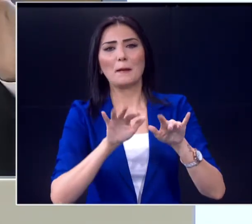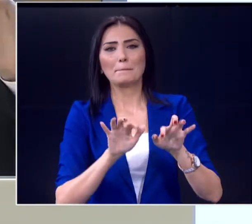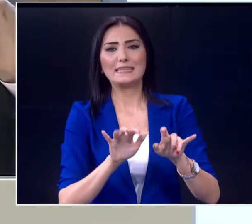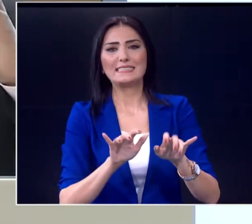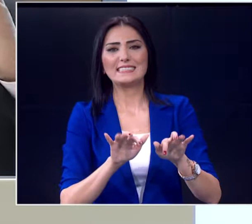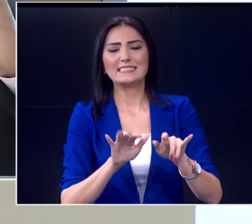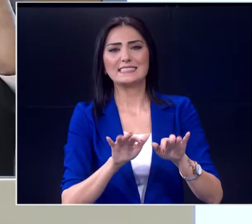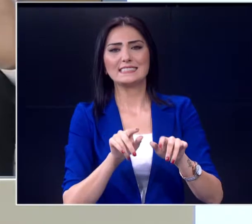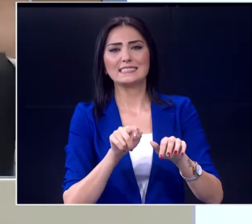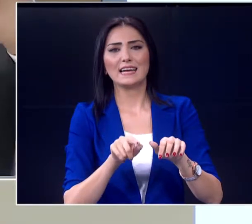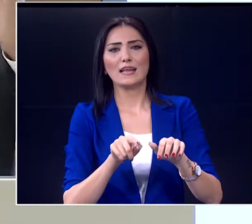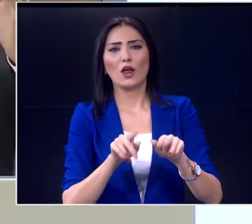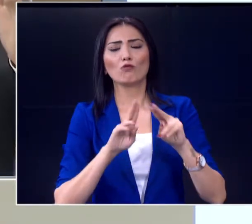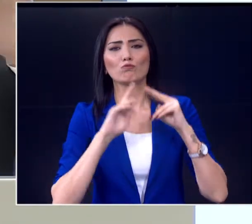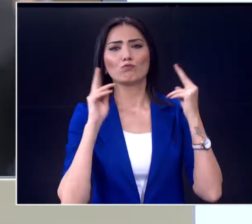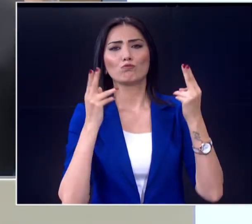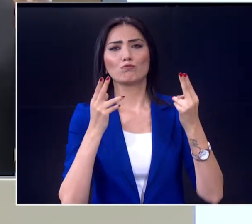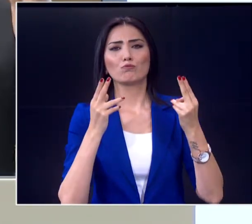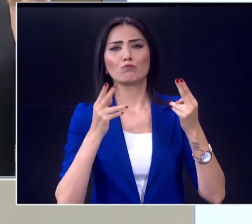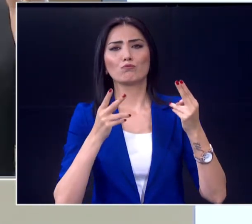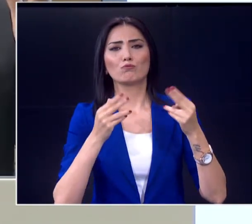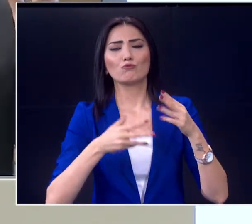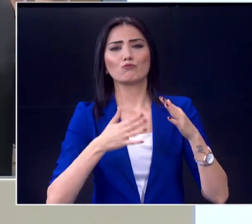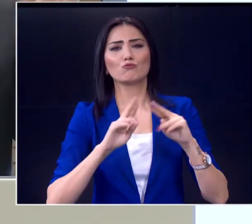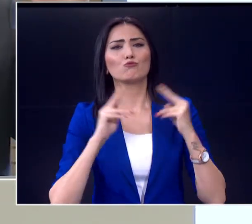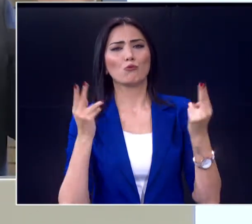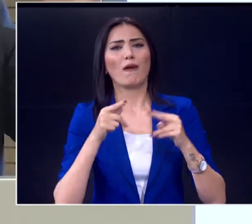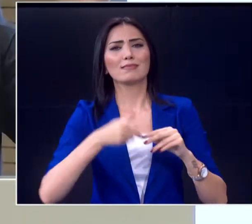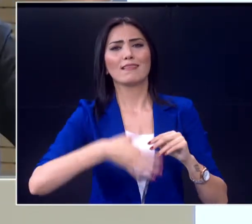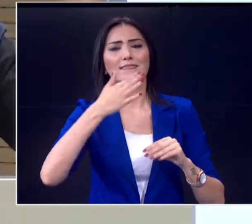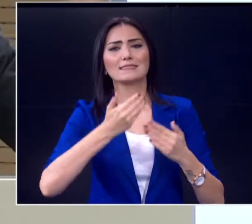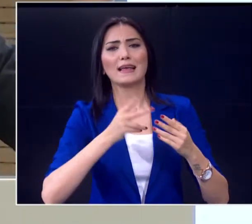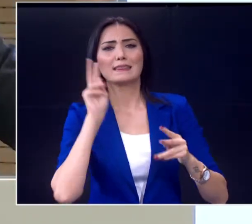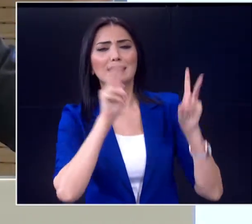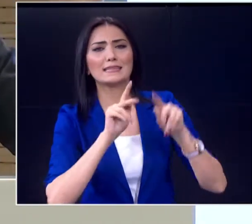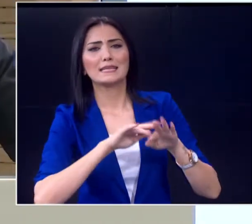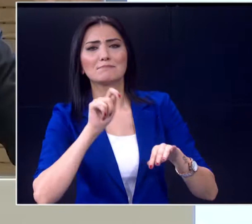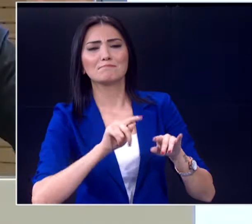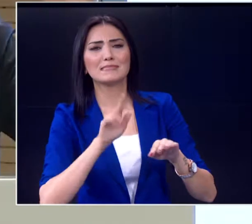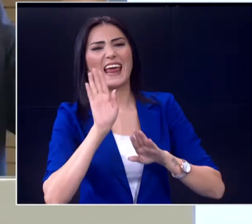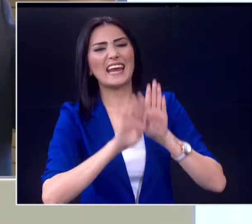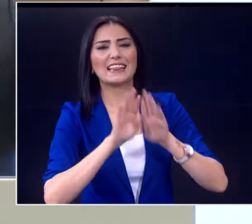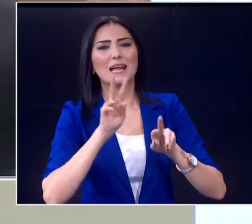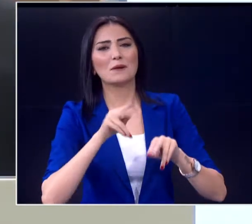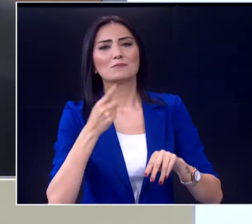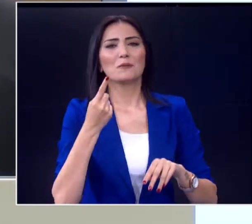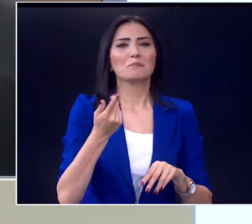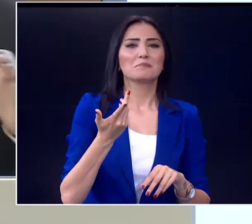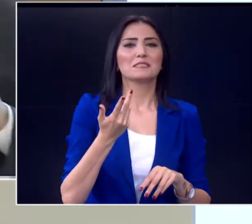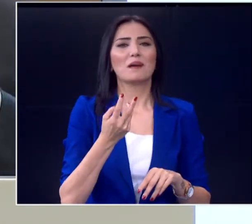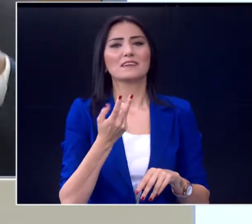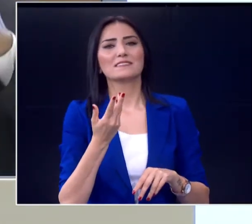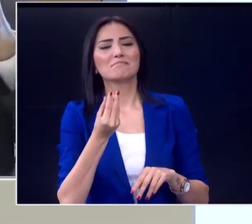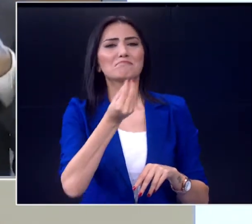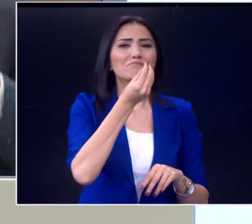üzerinden dükkanlarınız tanıtılacak. Efendim ne var işte bilmem ne